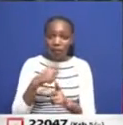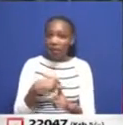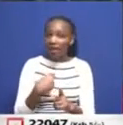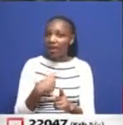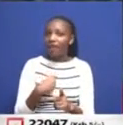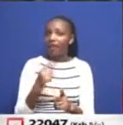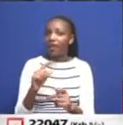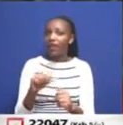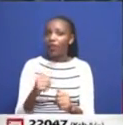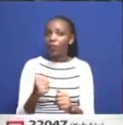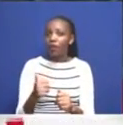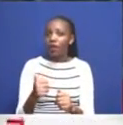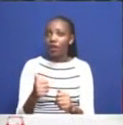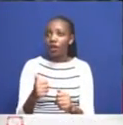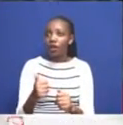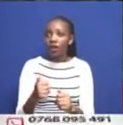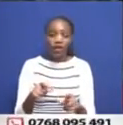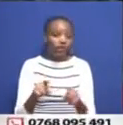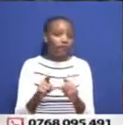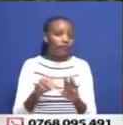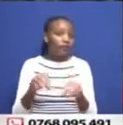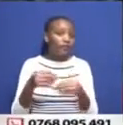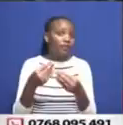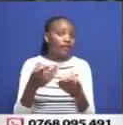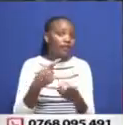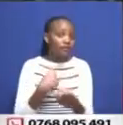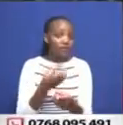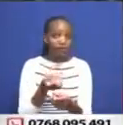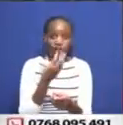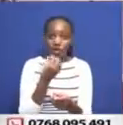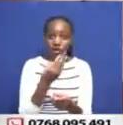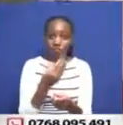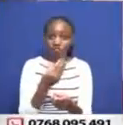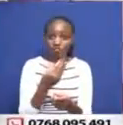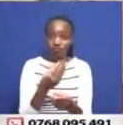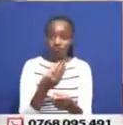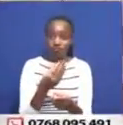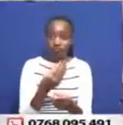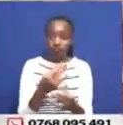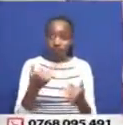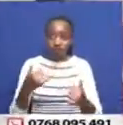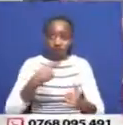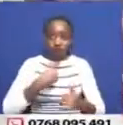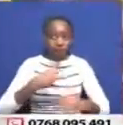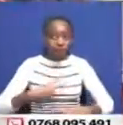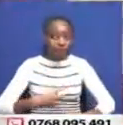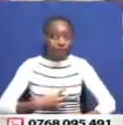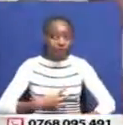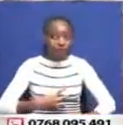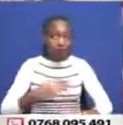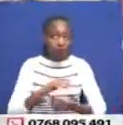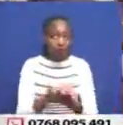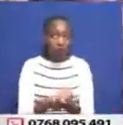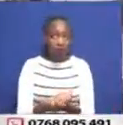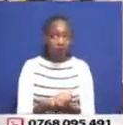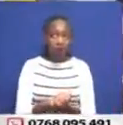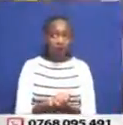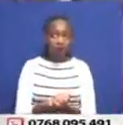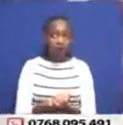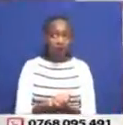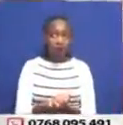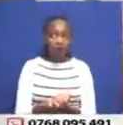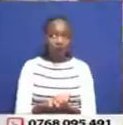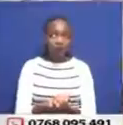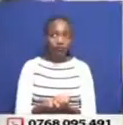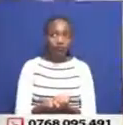ambao unanilisha hadi wakati huu nimestaafu. Vile vile ni mwingi wa furaha kwa kundi la wasanii na waigizaji